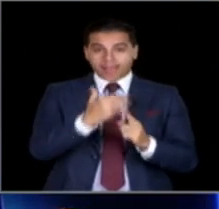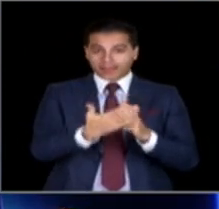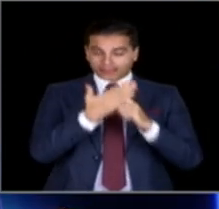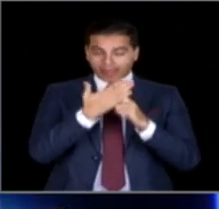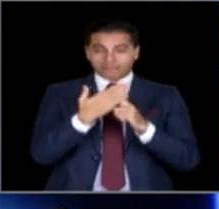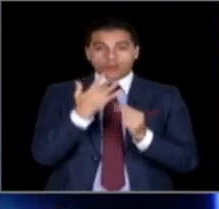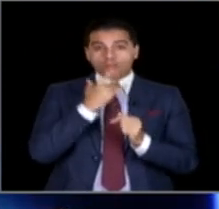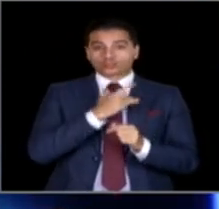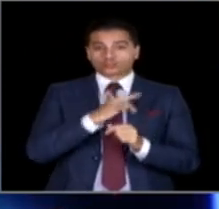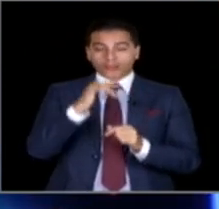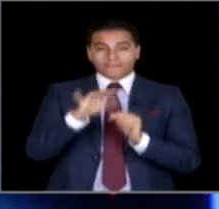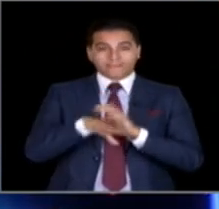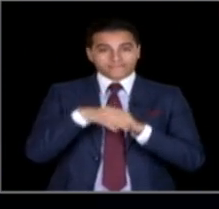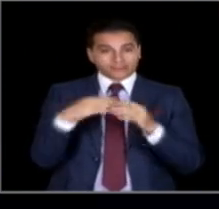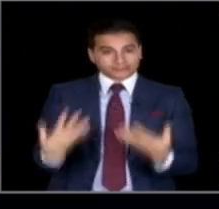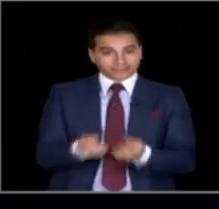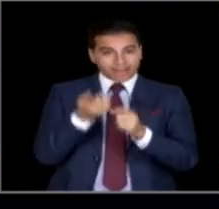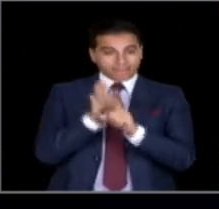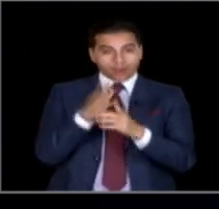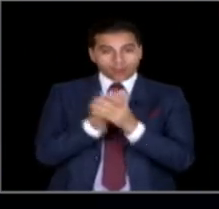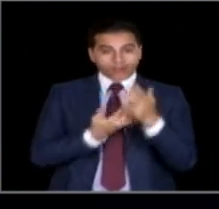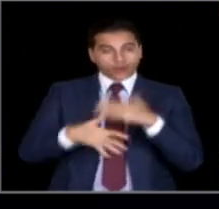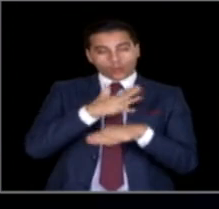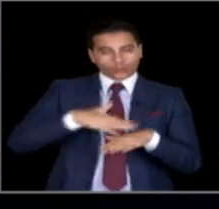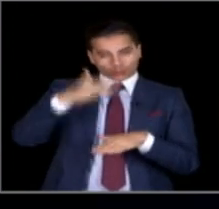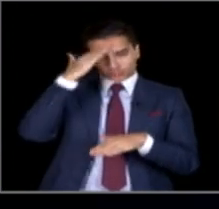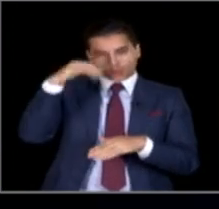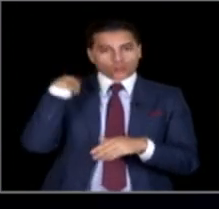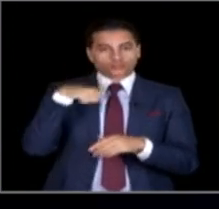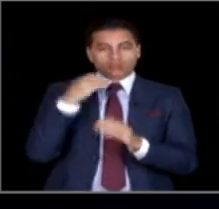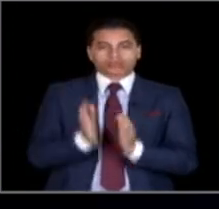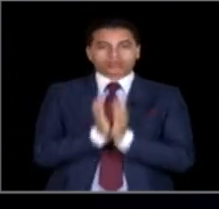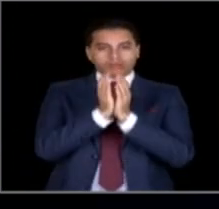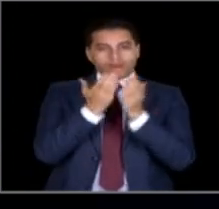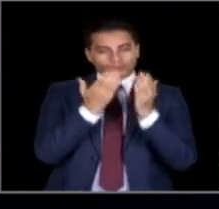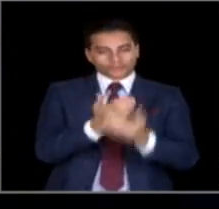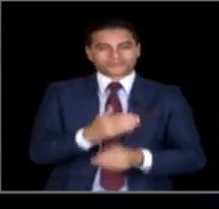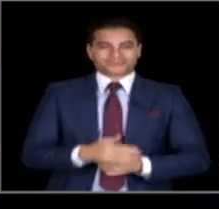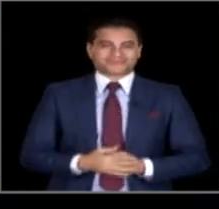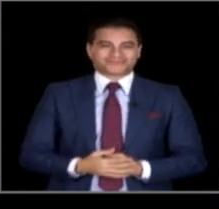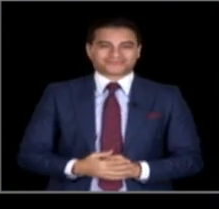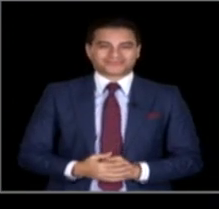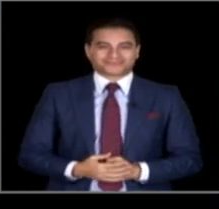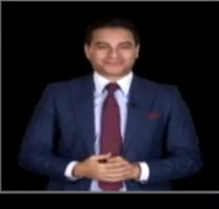بيدعمونا ودايماً بيدعموا ولادنا. نشكر كلنا وزارة التضامن الاجتماعي.